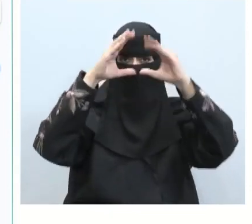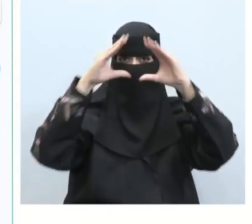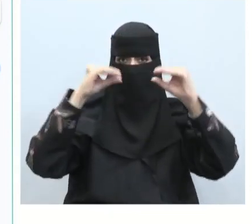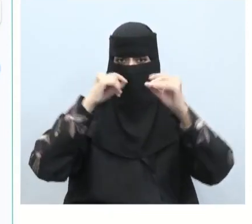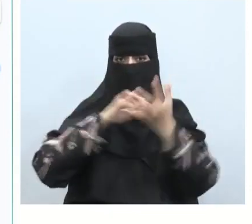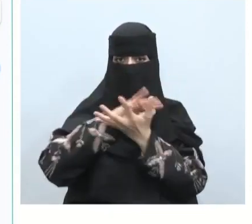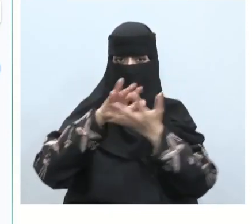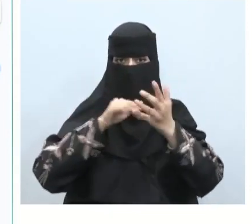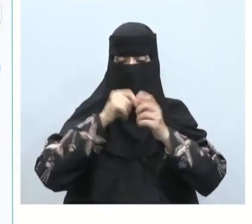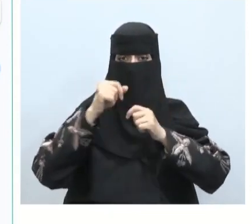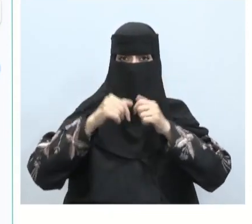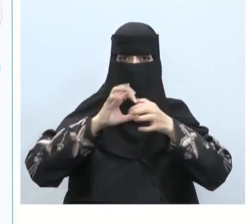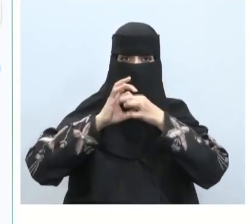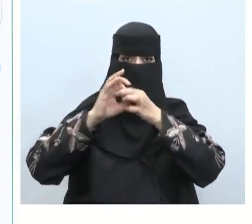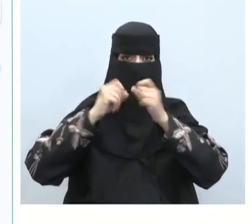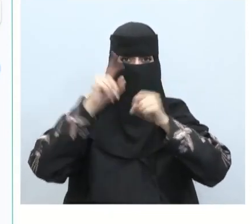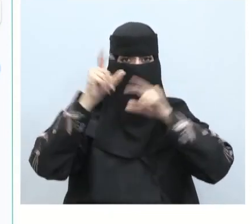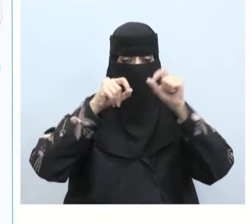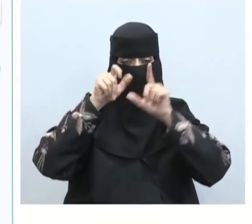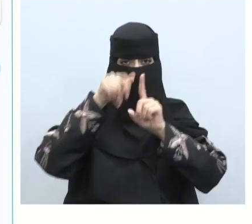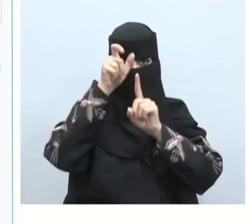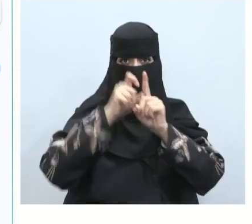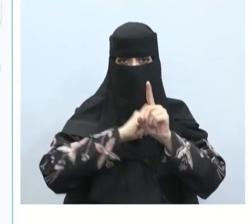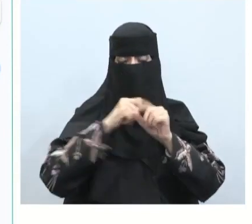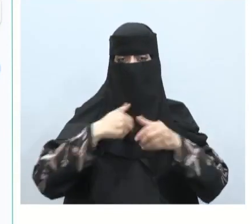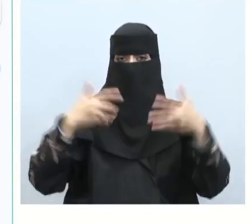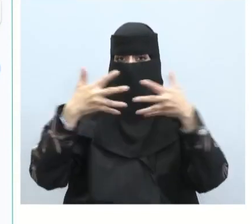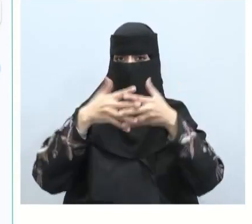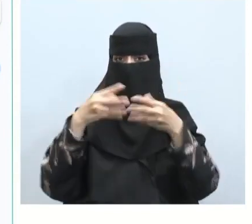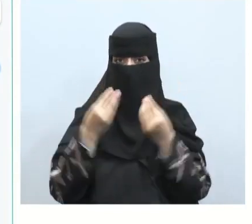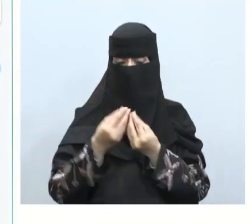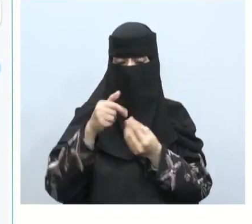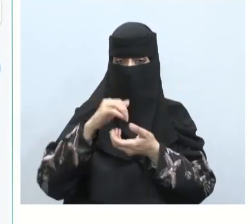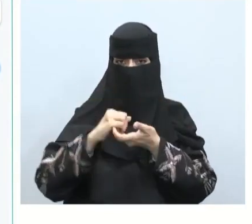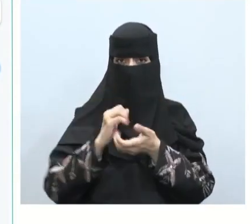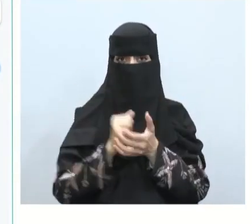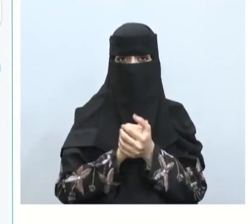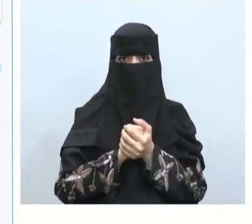بالانترنت من قبل احد الطلبه ومشاركته مع زميله